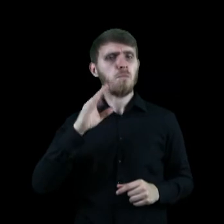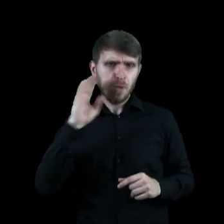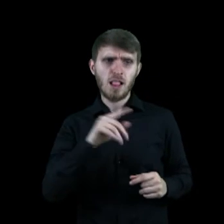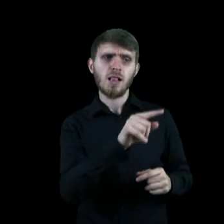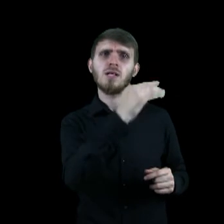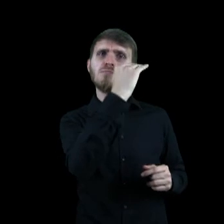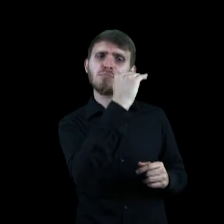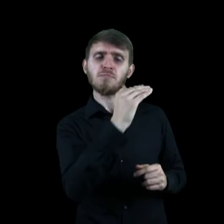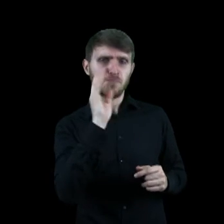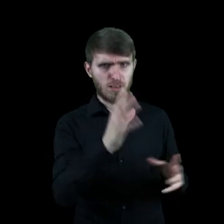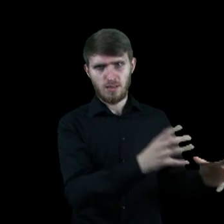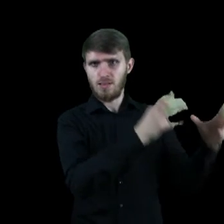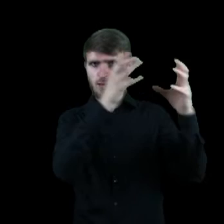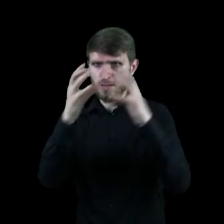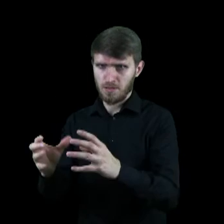5,